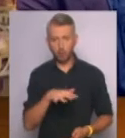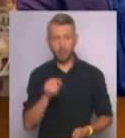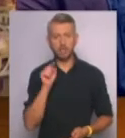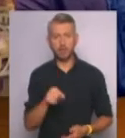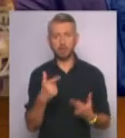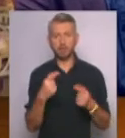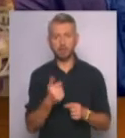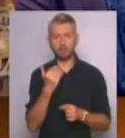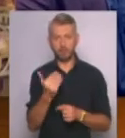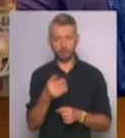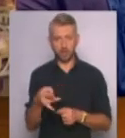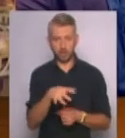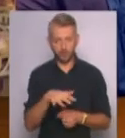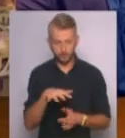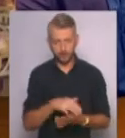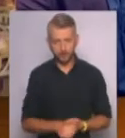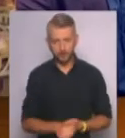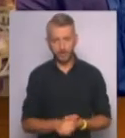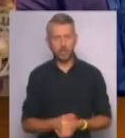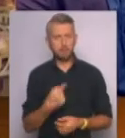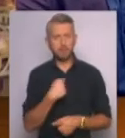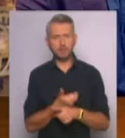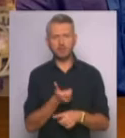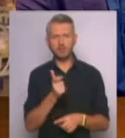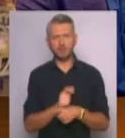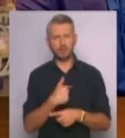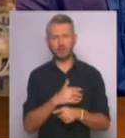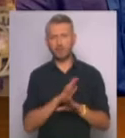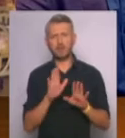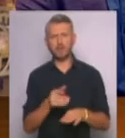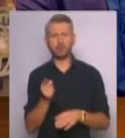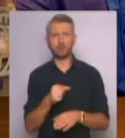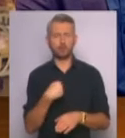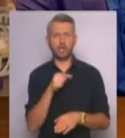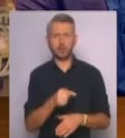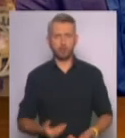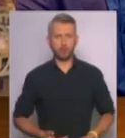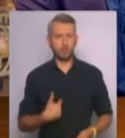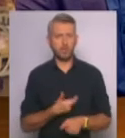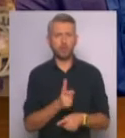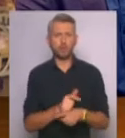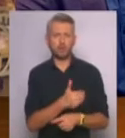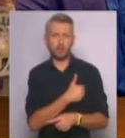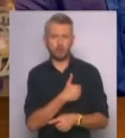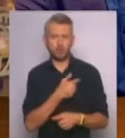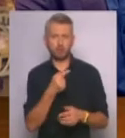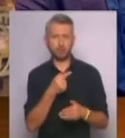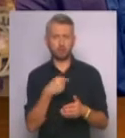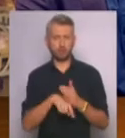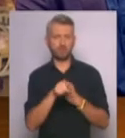це ваш район. Так. І мені дуже, ну я не тільки тому, що я там проживаю, мені дуже захотілося, оскільки ви транспортом